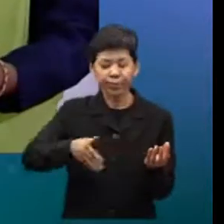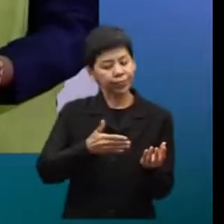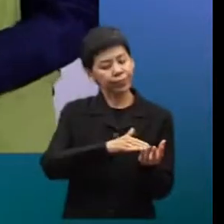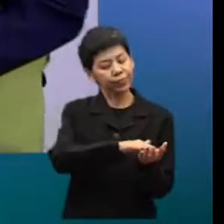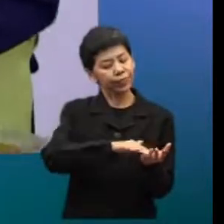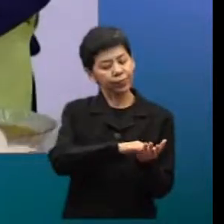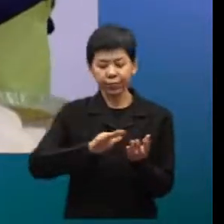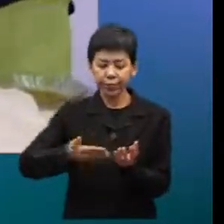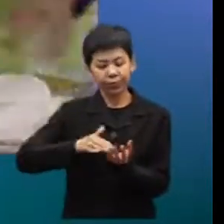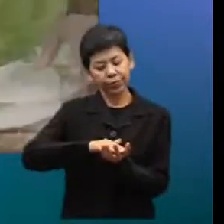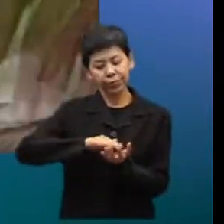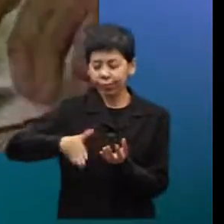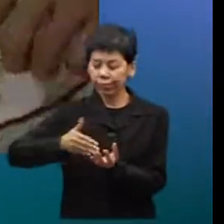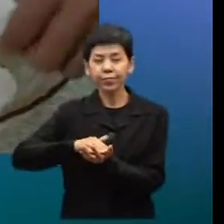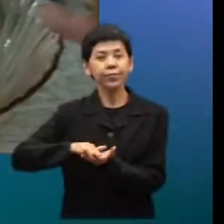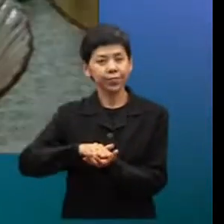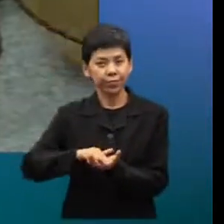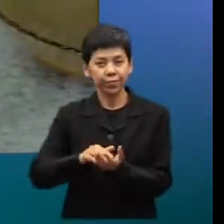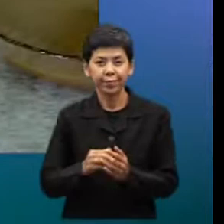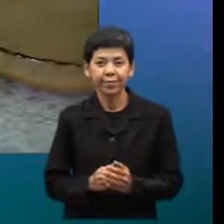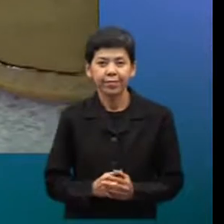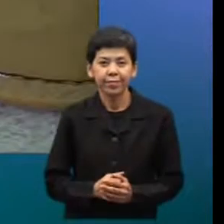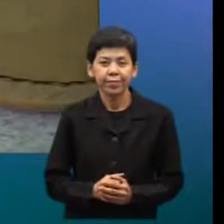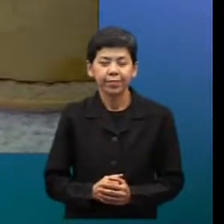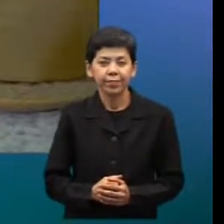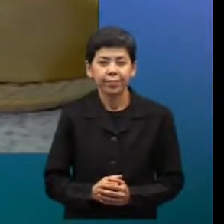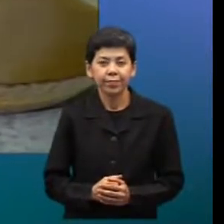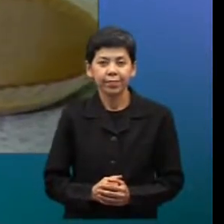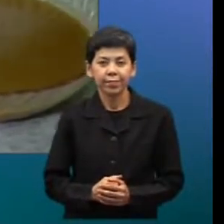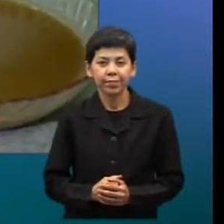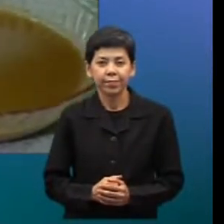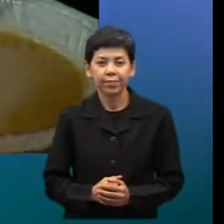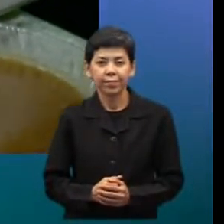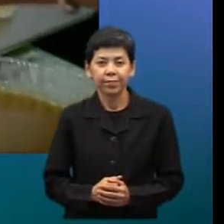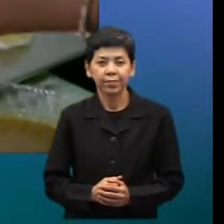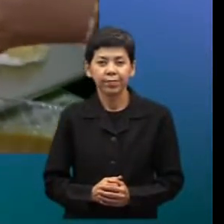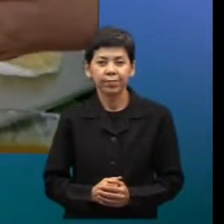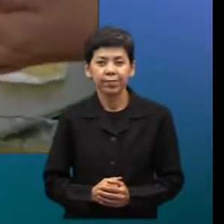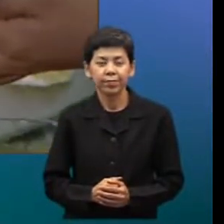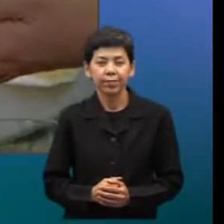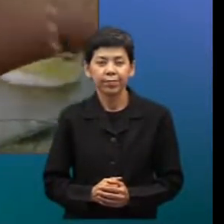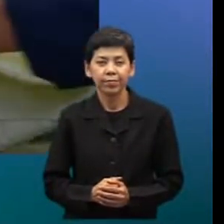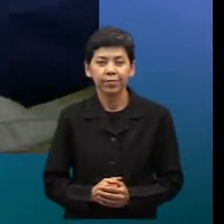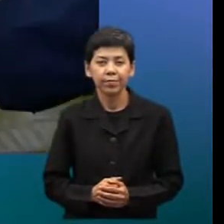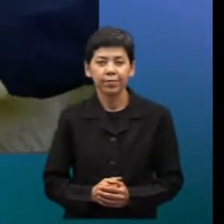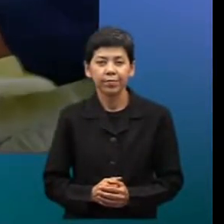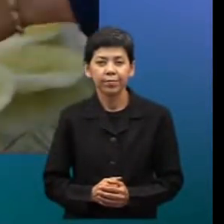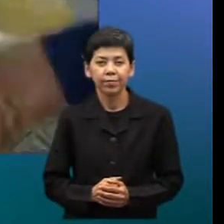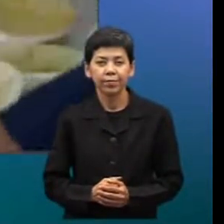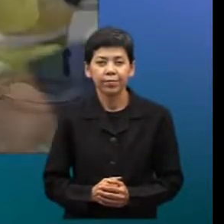ไว้